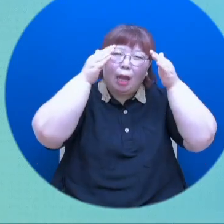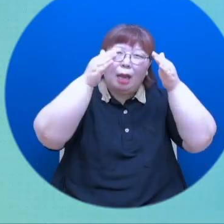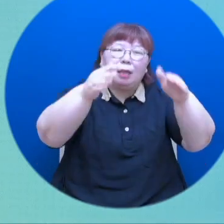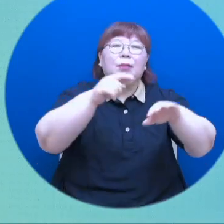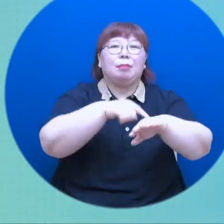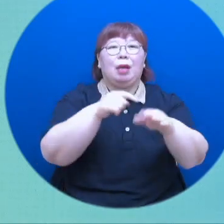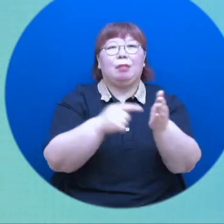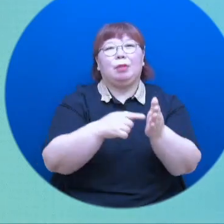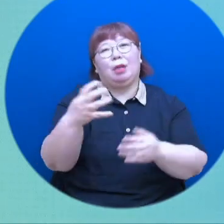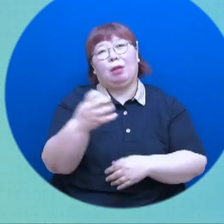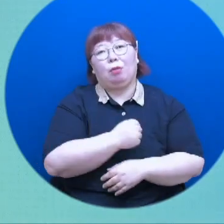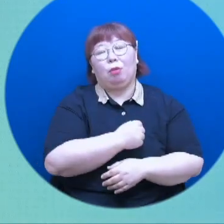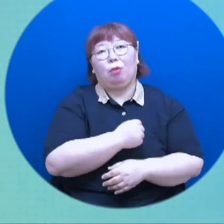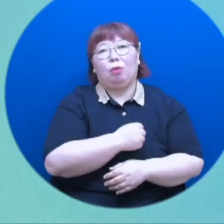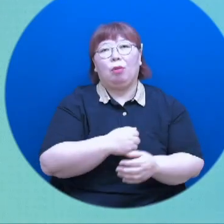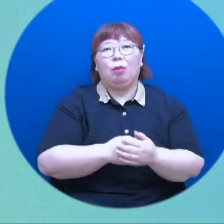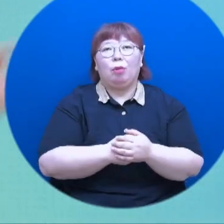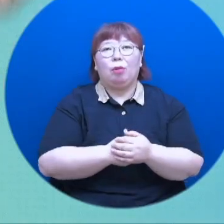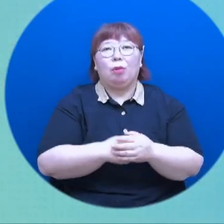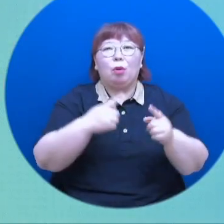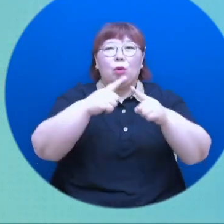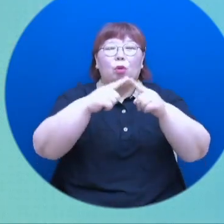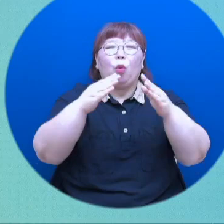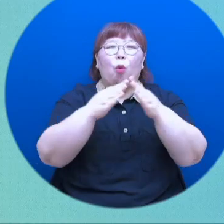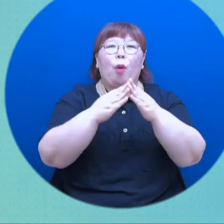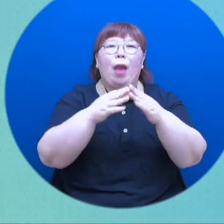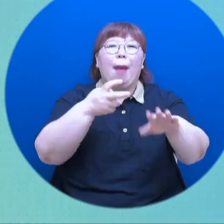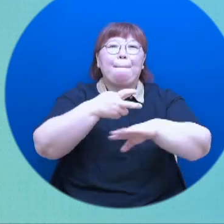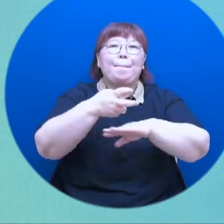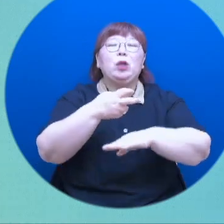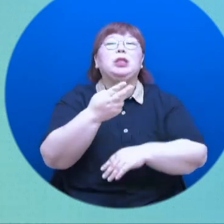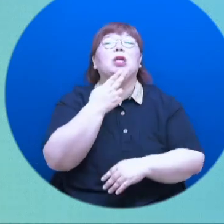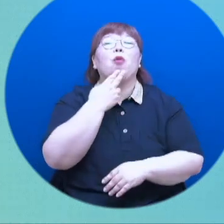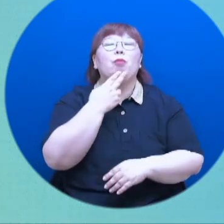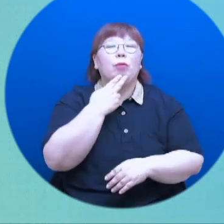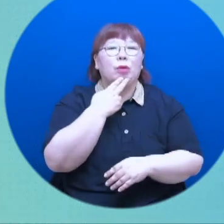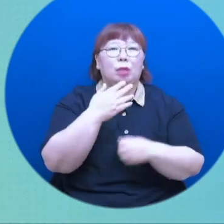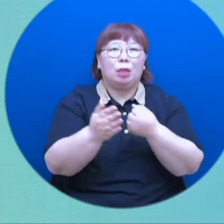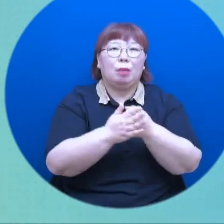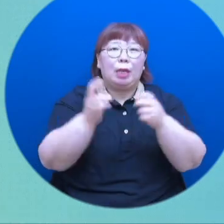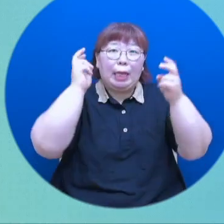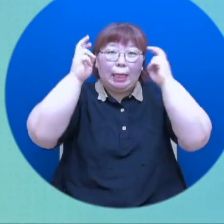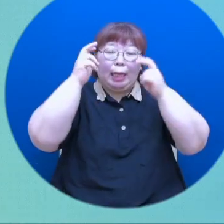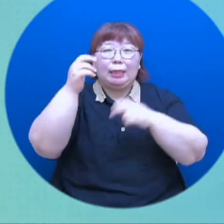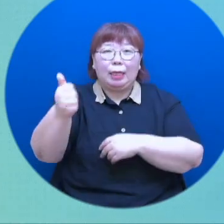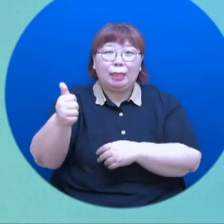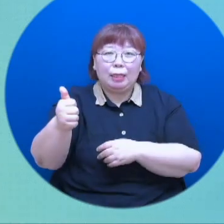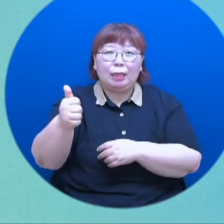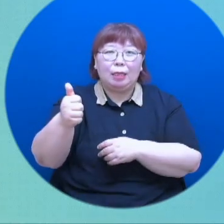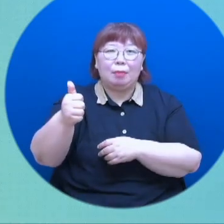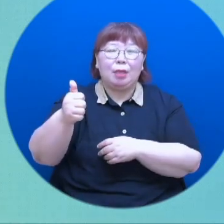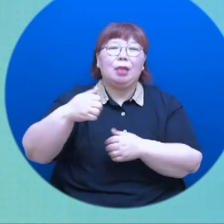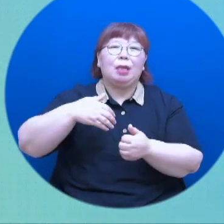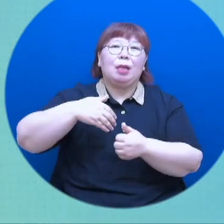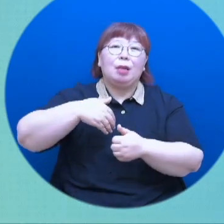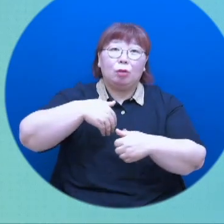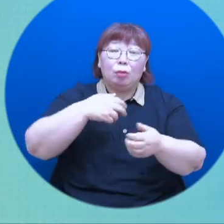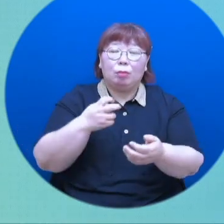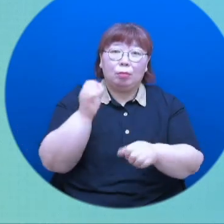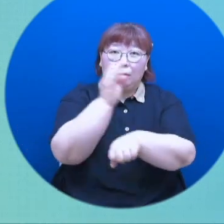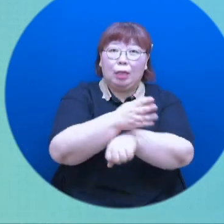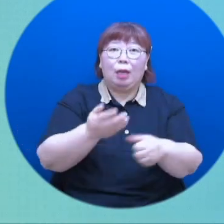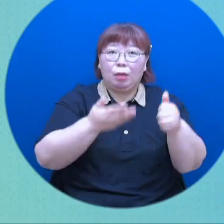사장님, 장로님이 교회 버스가 없으니까 버스를 기증해 줬어요. 근데 문제는 운전할 기사가 없는 거예요.